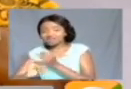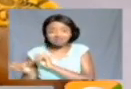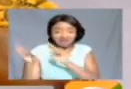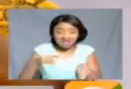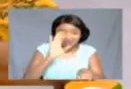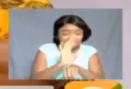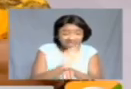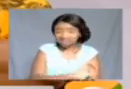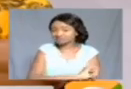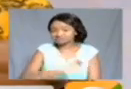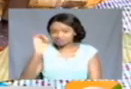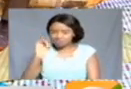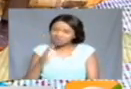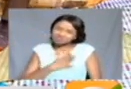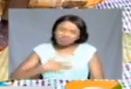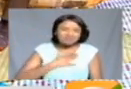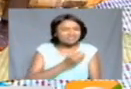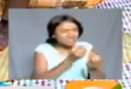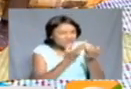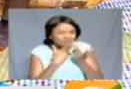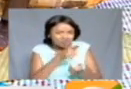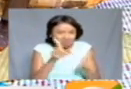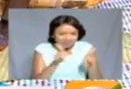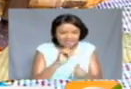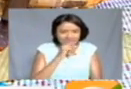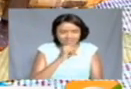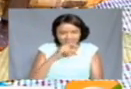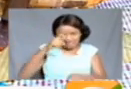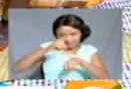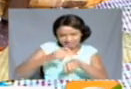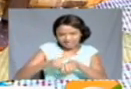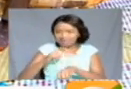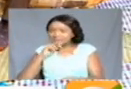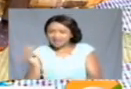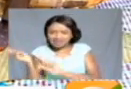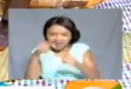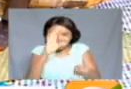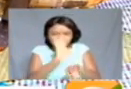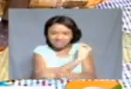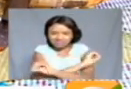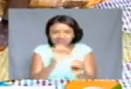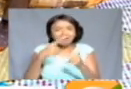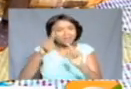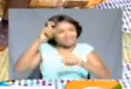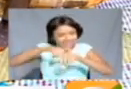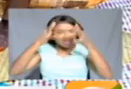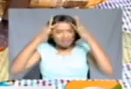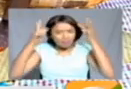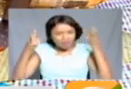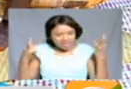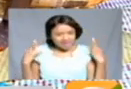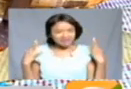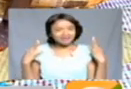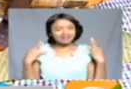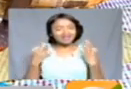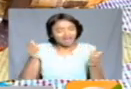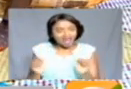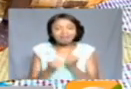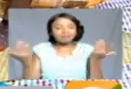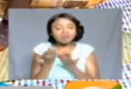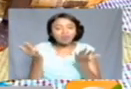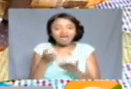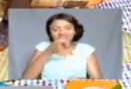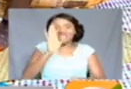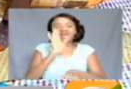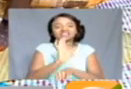kama mkala unaweza kutuambia wewe kama mume unafikiria wale mabwana ambao hawaendi na walifunga ndoa wakaanzisha msingi mzuri lakini baadaye akapotea. Bwana